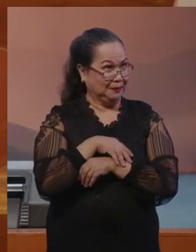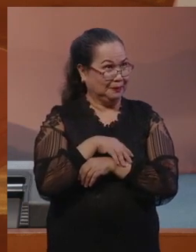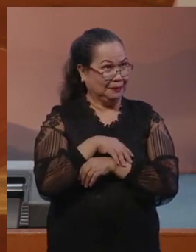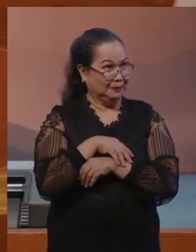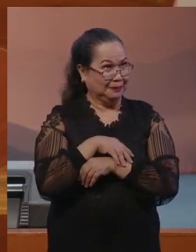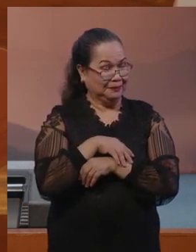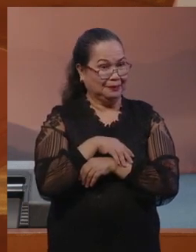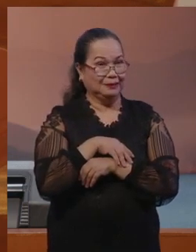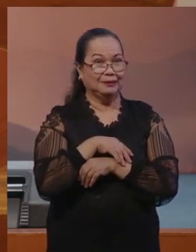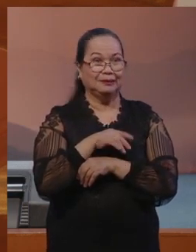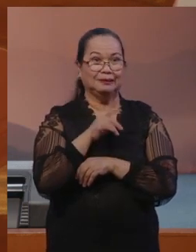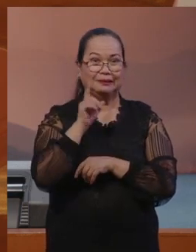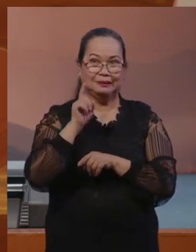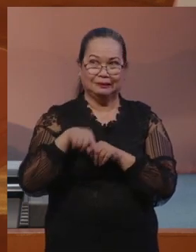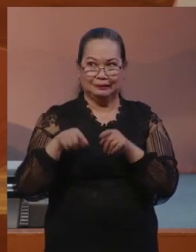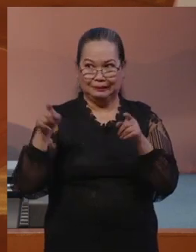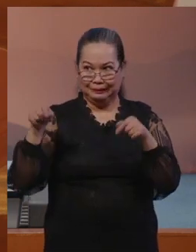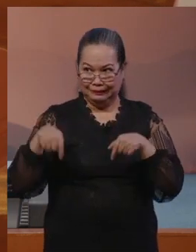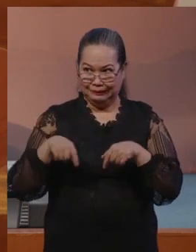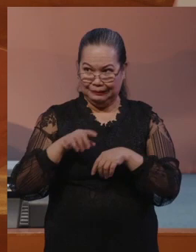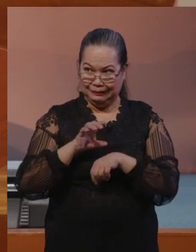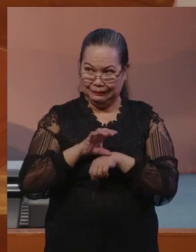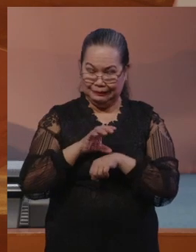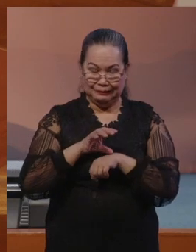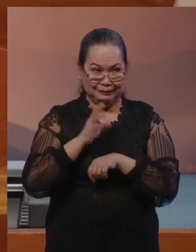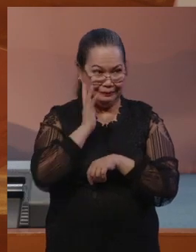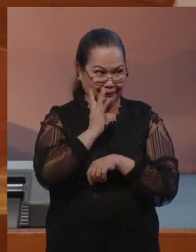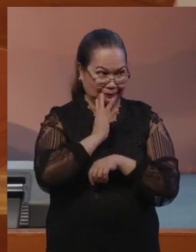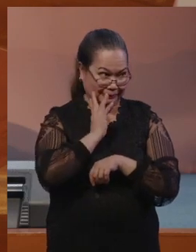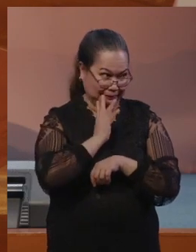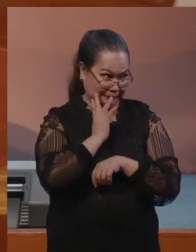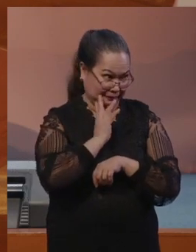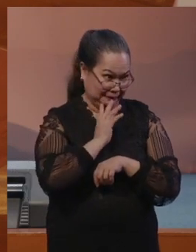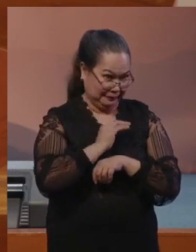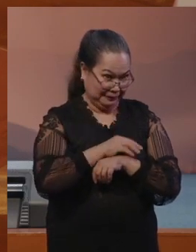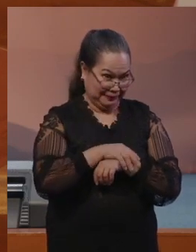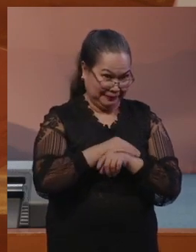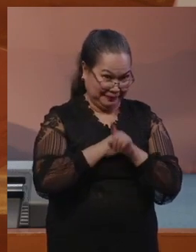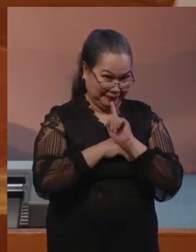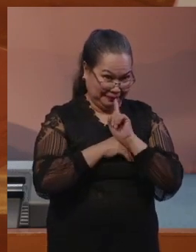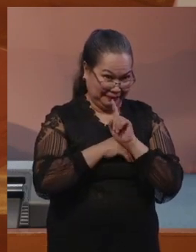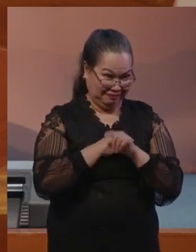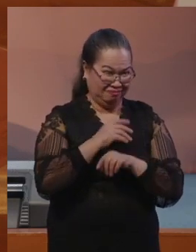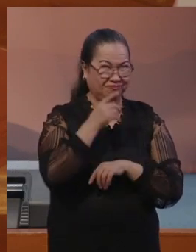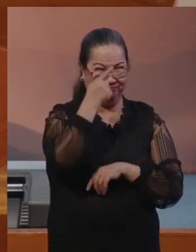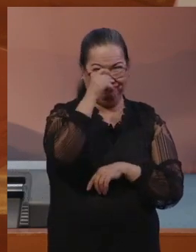hindi nyo maisip imbitahin dito. Kasi alam nyo, pastor, ano siya eh?